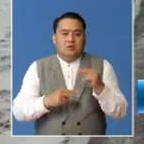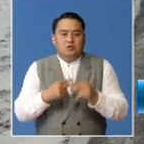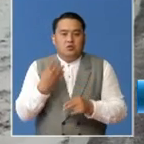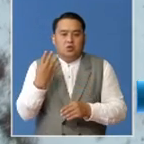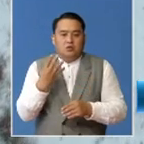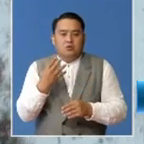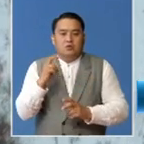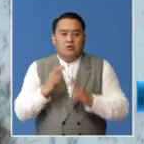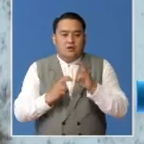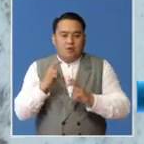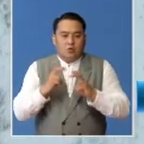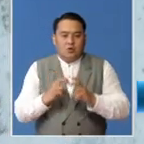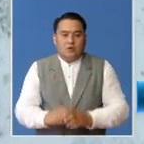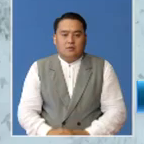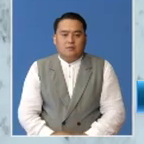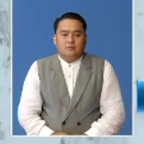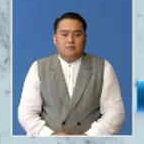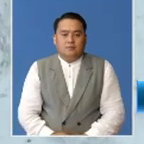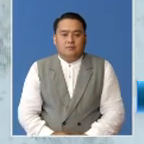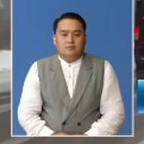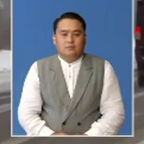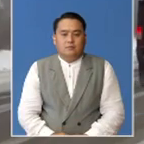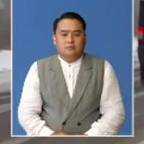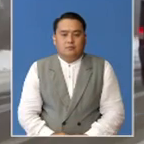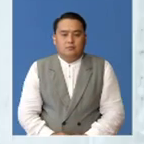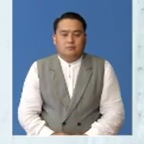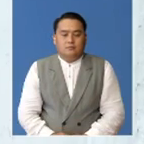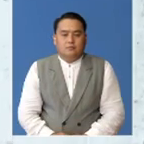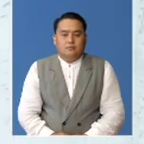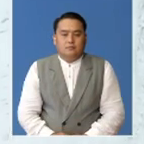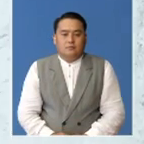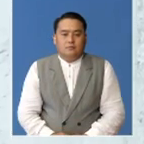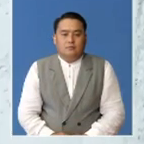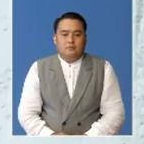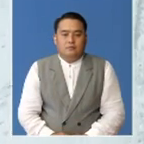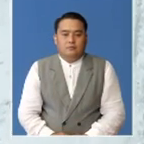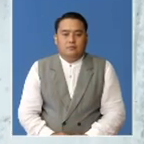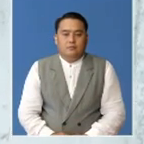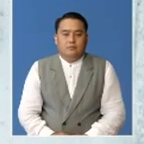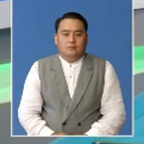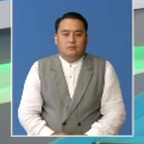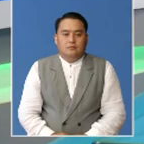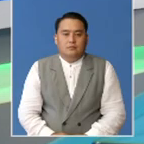4-го нефтезавода. Обзор подготовлен Диной Буранбаевой по материалам интернет-ресурсов.